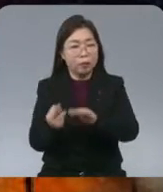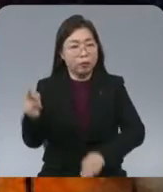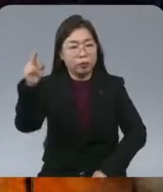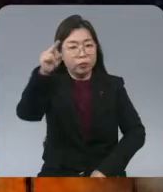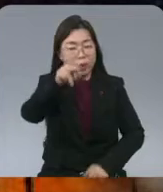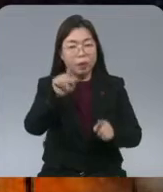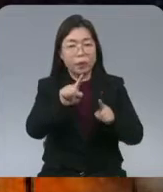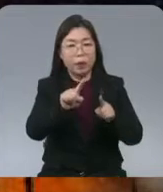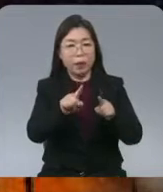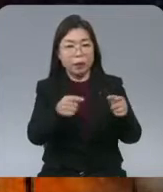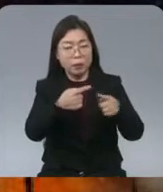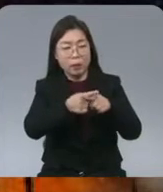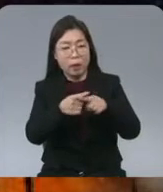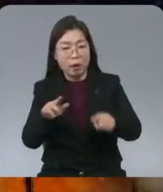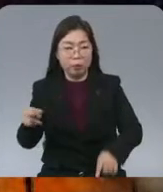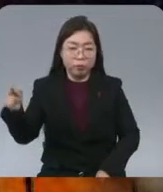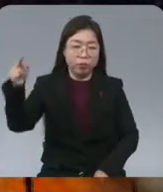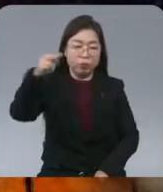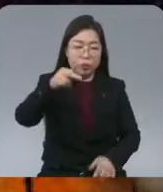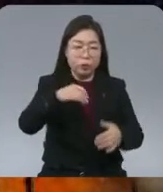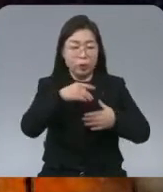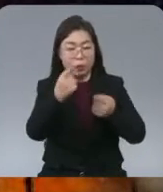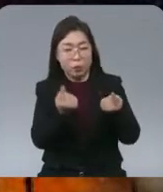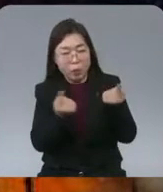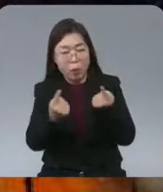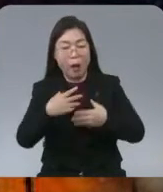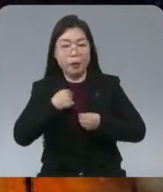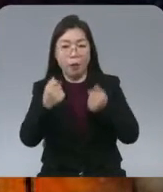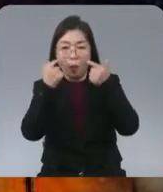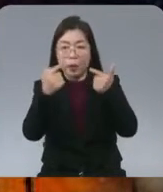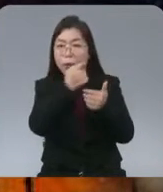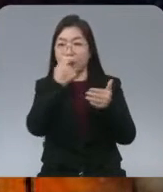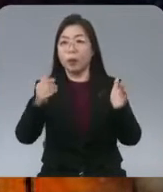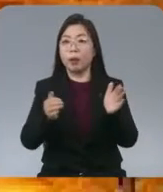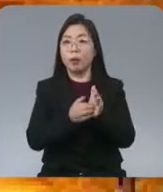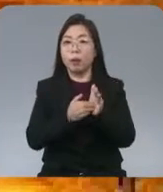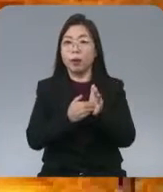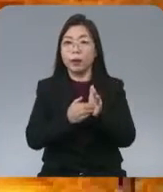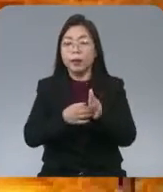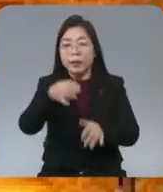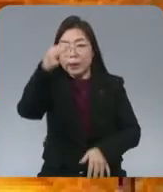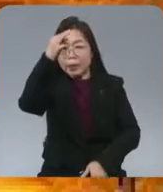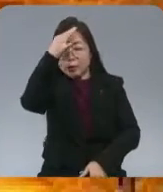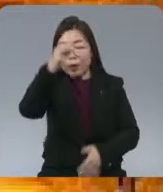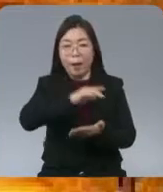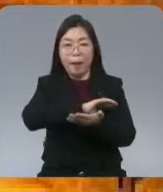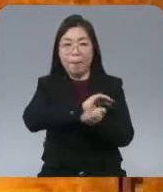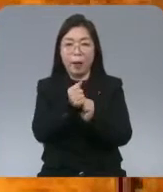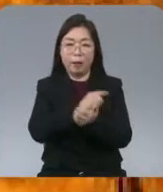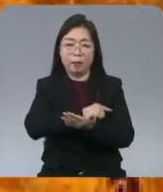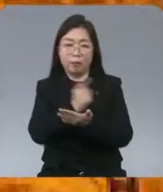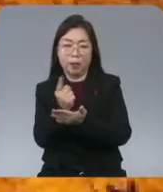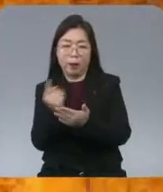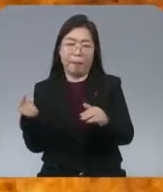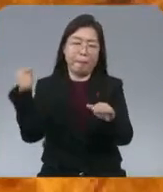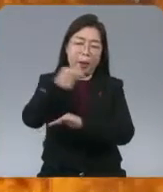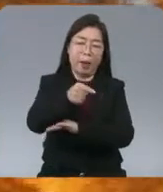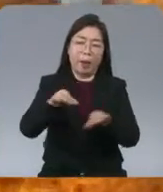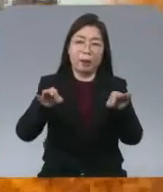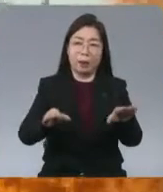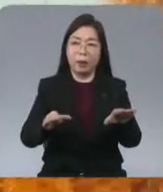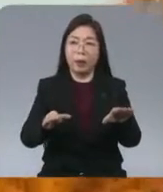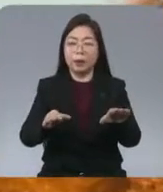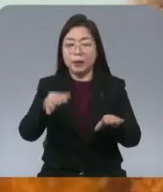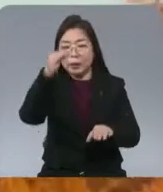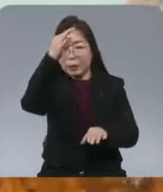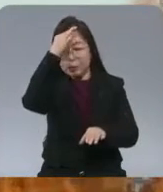2021 selon le média d'état ce lancement a permis de rock confirmé le contrôle de la navigation et la stabilité